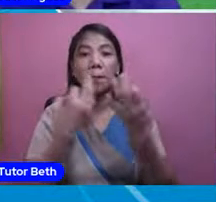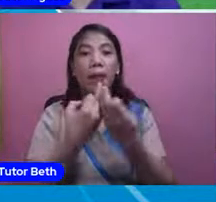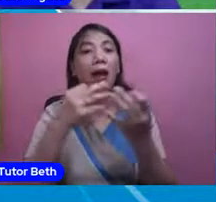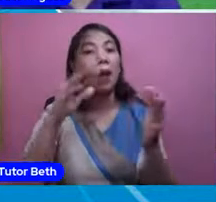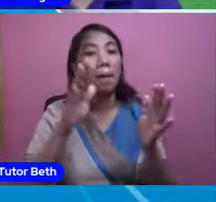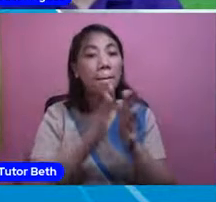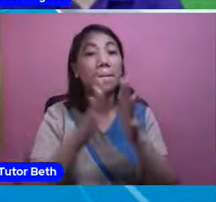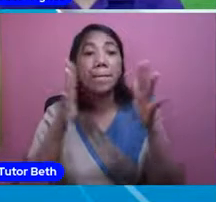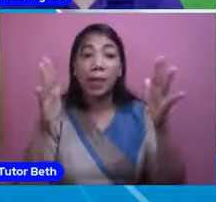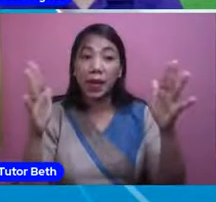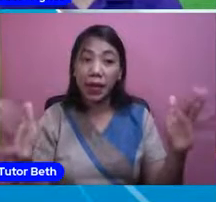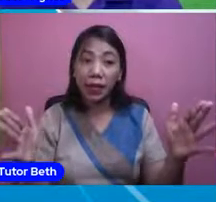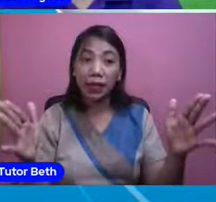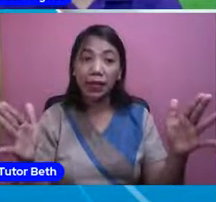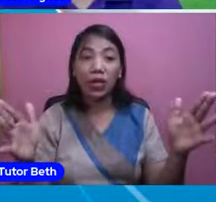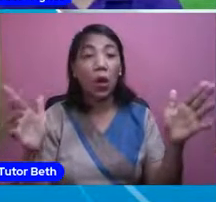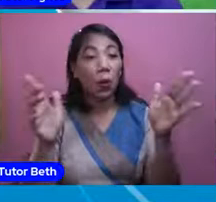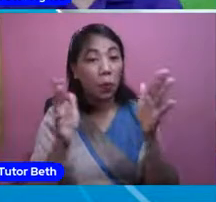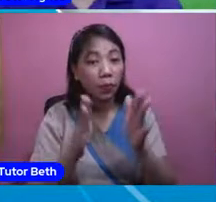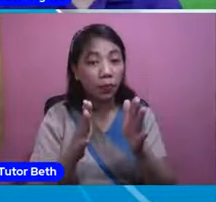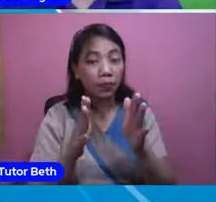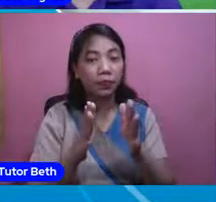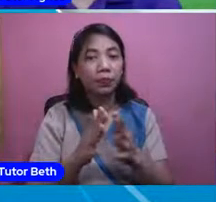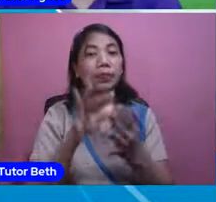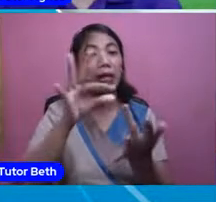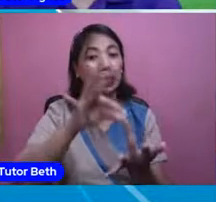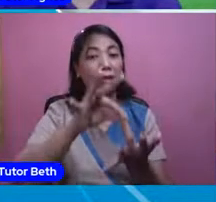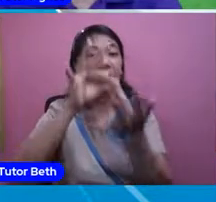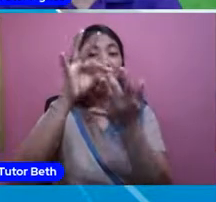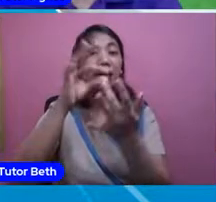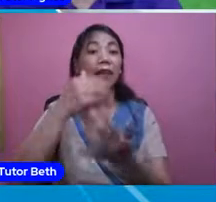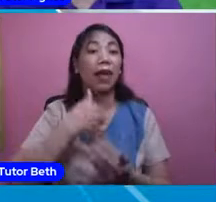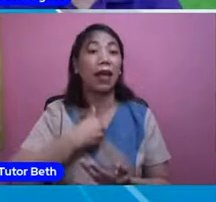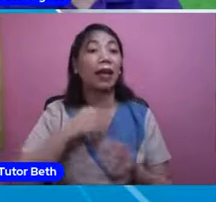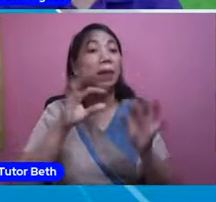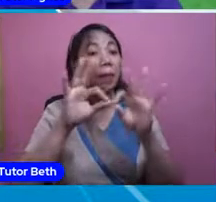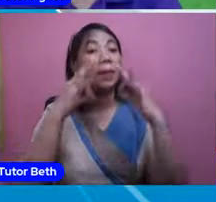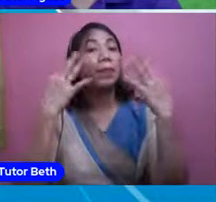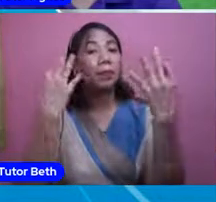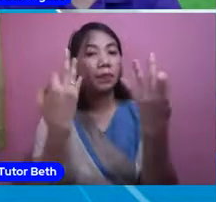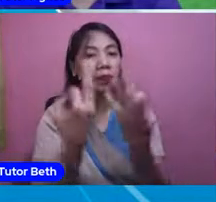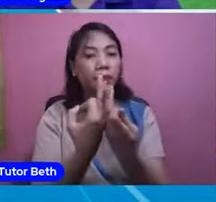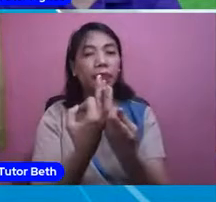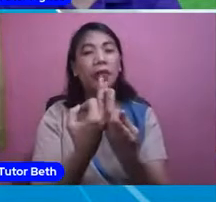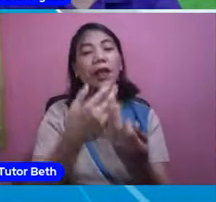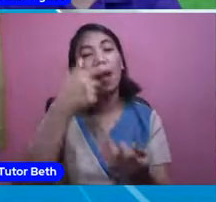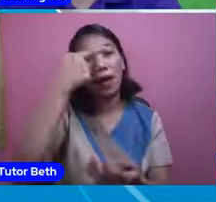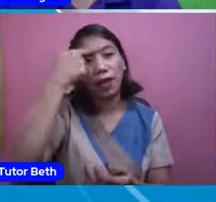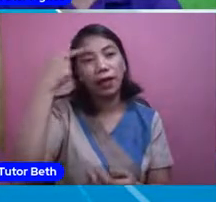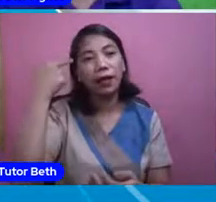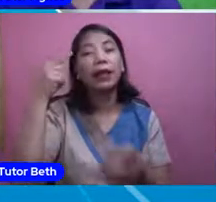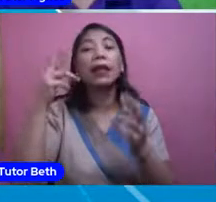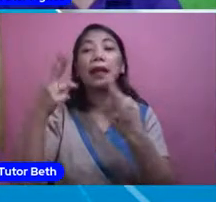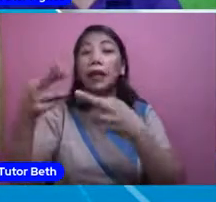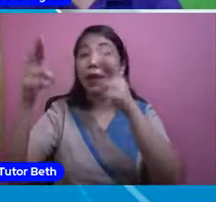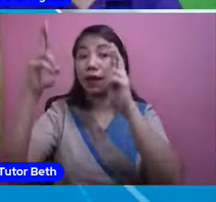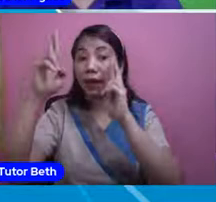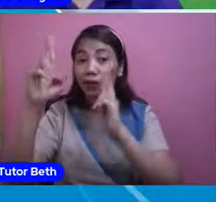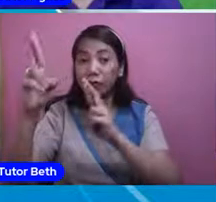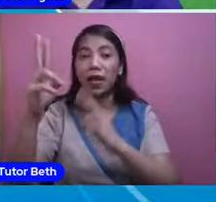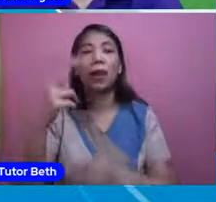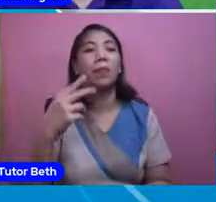or maliit. Natatangi ang aking pamilya dahil nire-respeto namin ang isa't isa.